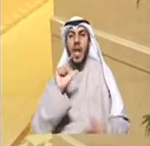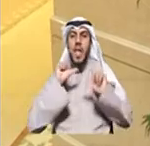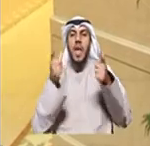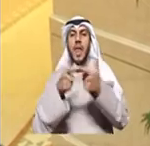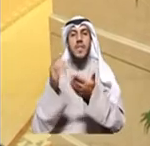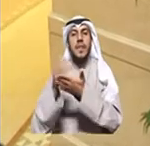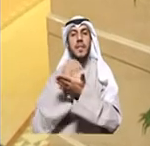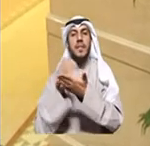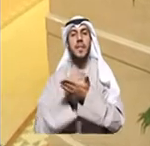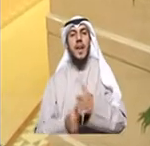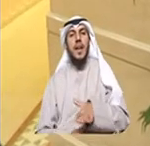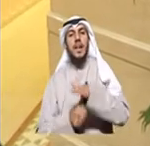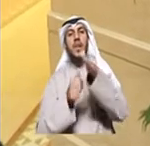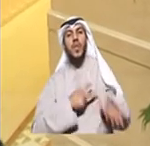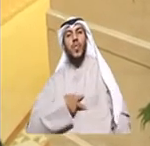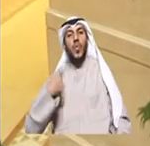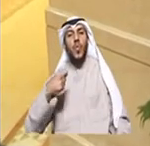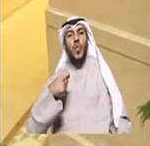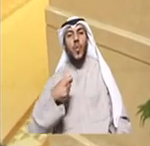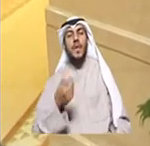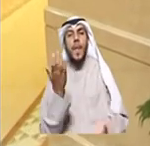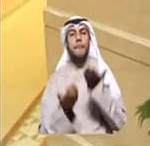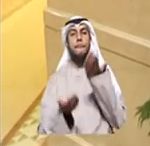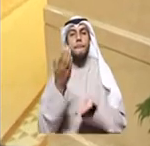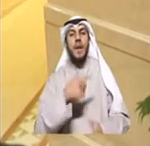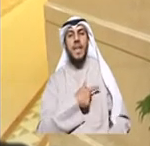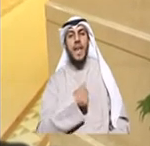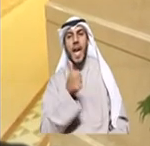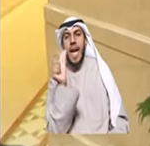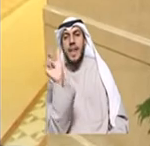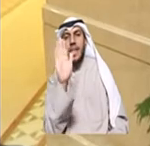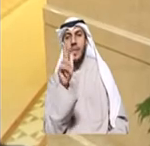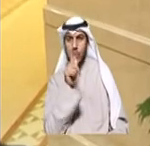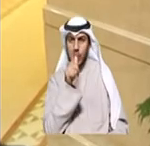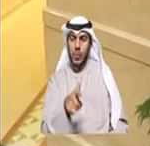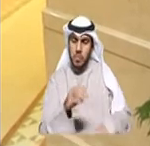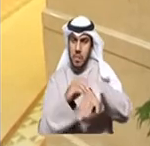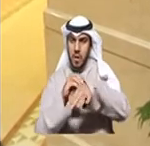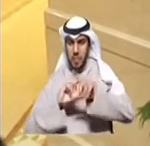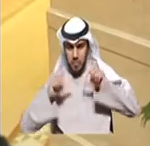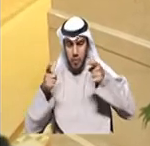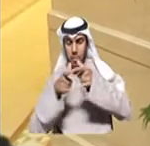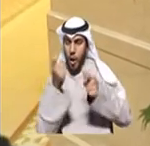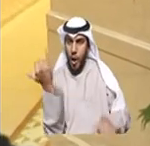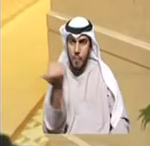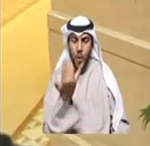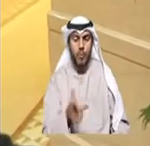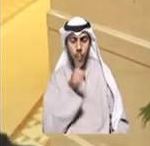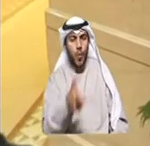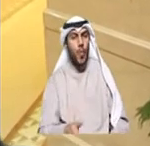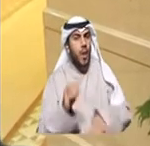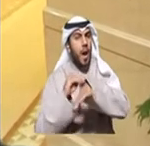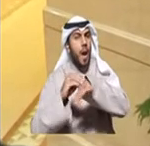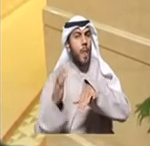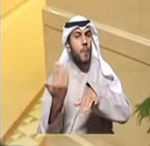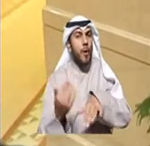برئاسة معالي وزير المالية أنس الصالح في مشاركة المجتمع المدني في